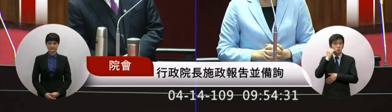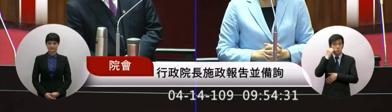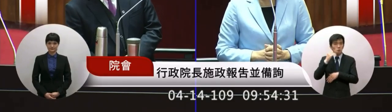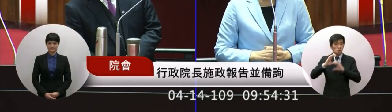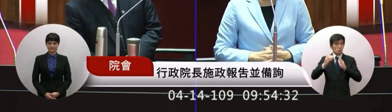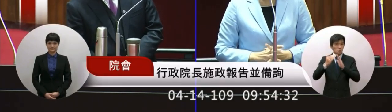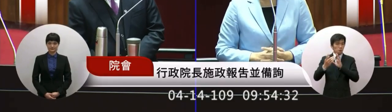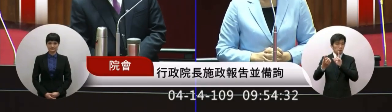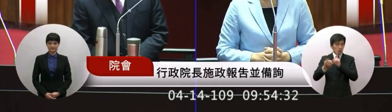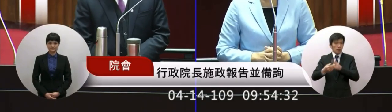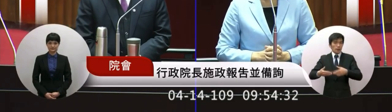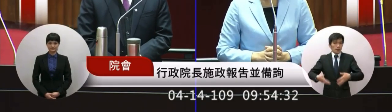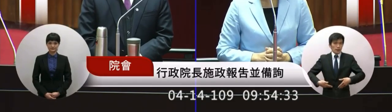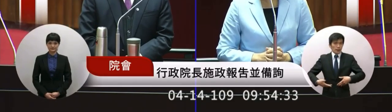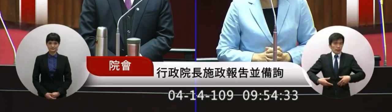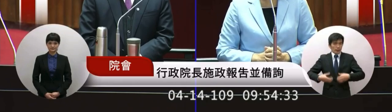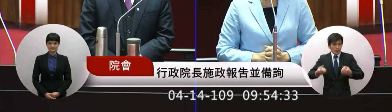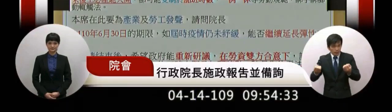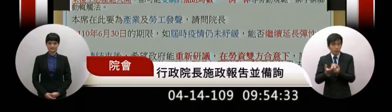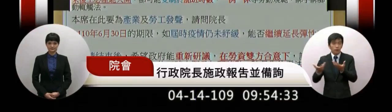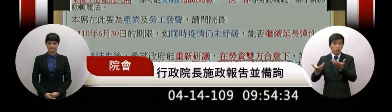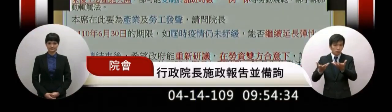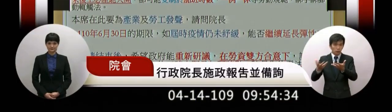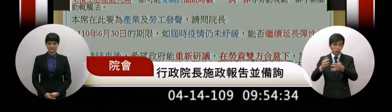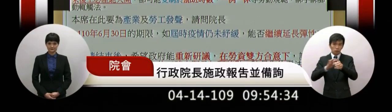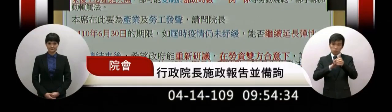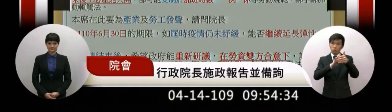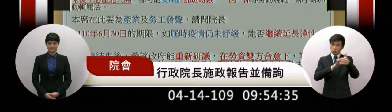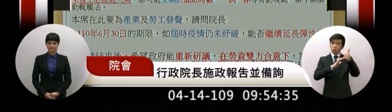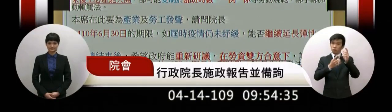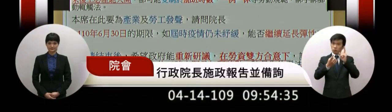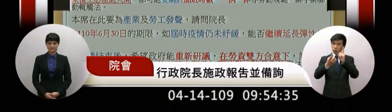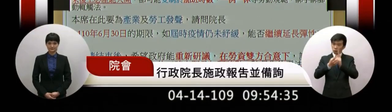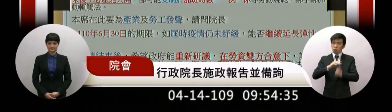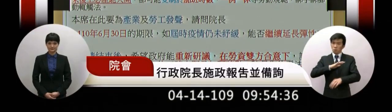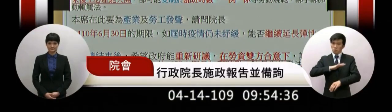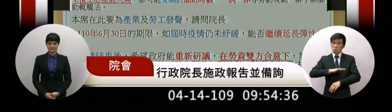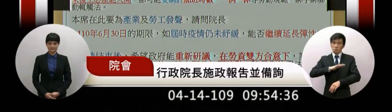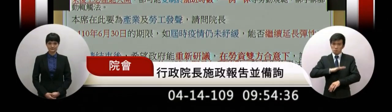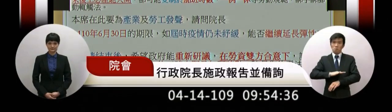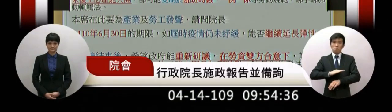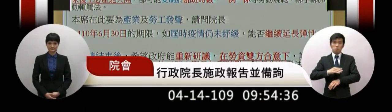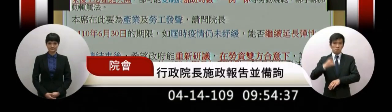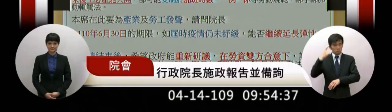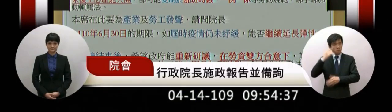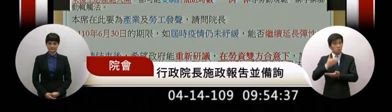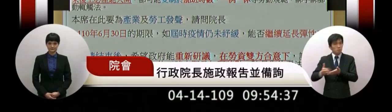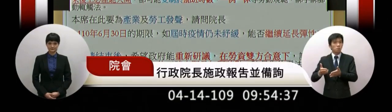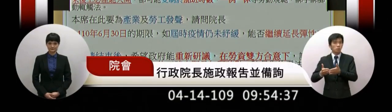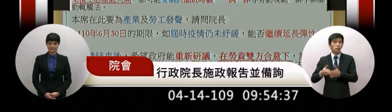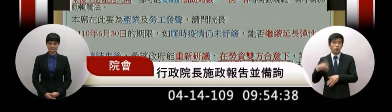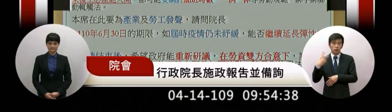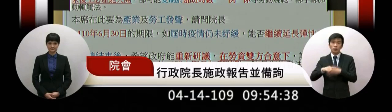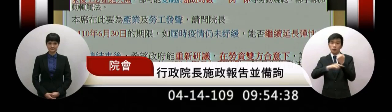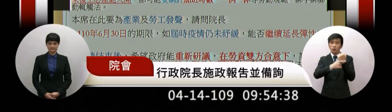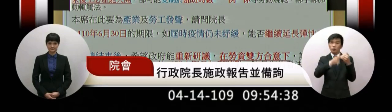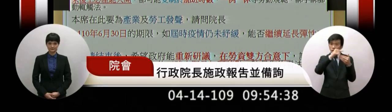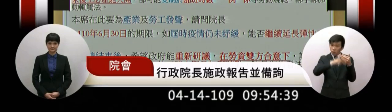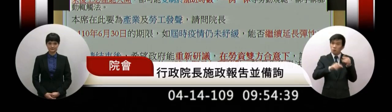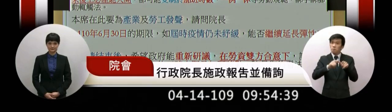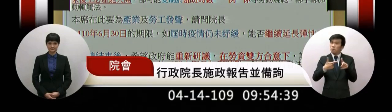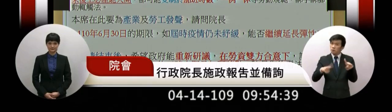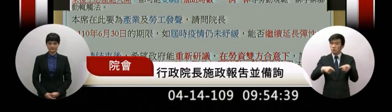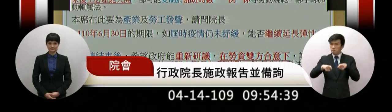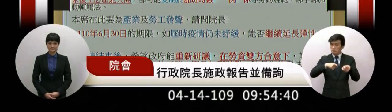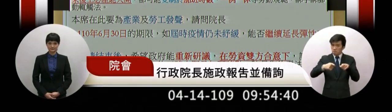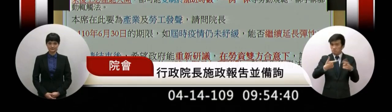事件的时候，领导者的沉着面对，以及呢所幸带来的法规规定跟各部会的及时因应，让产业